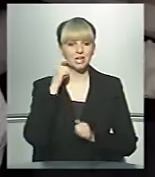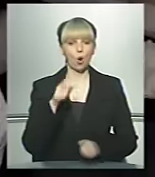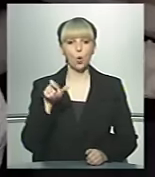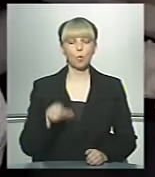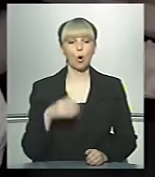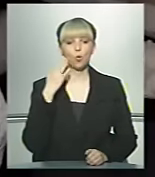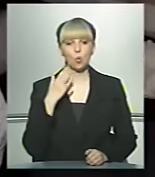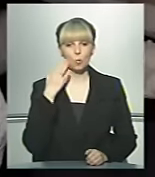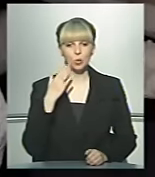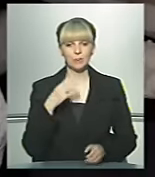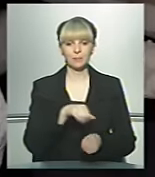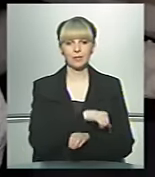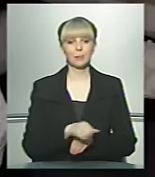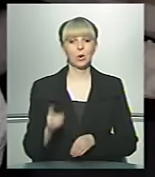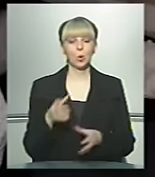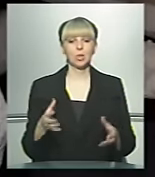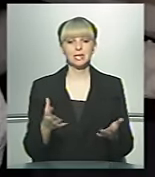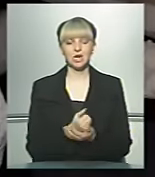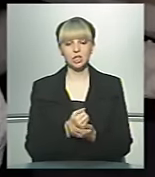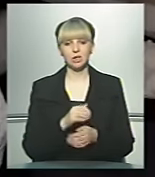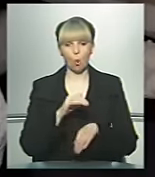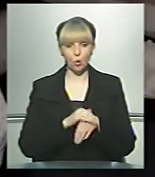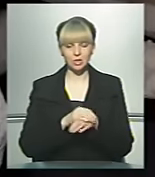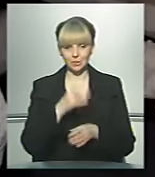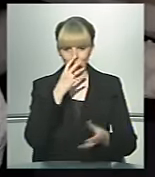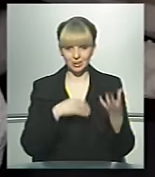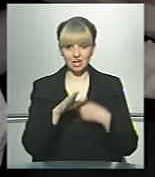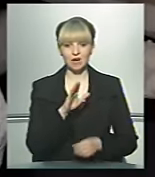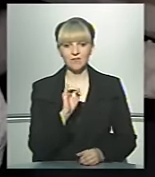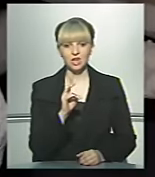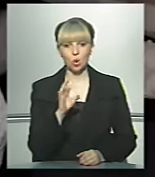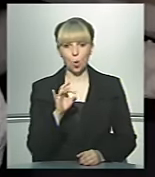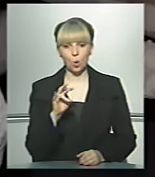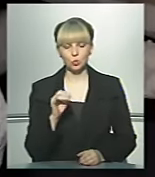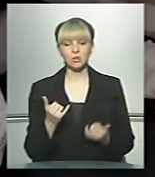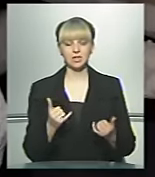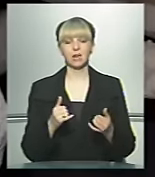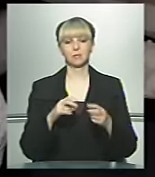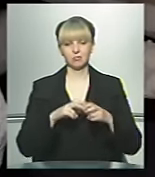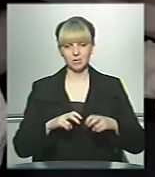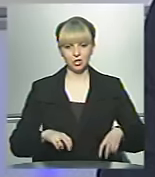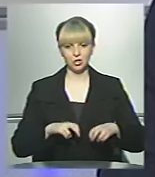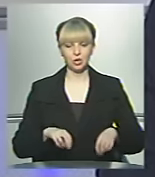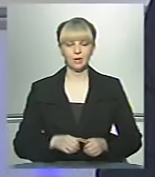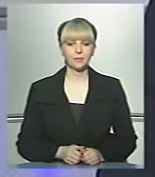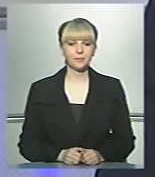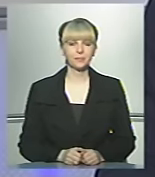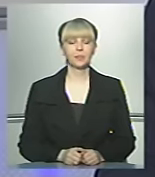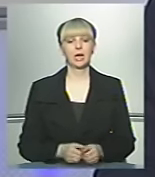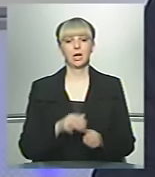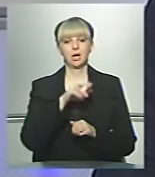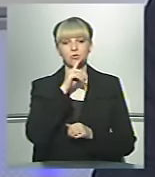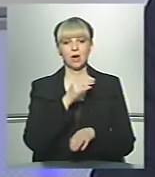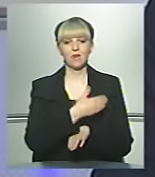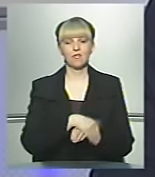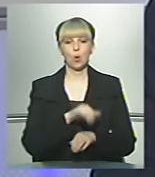громадянин Румунії. Прикордонники знайшли ознаки підробки ВІН-коду. Наразі тривають слідчі дії. У Чернівцях